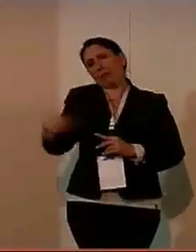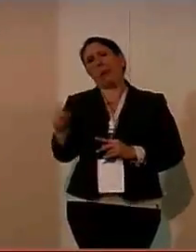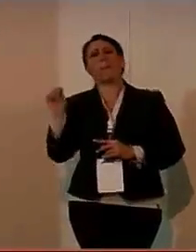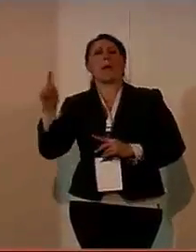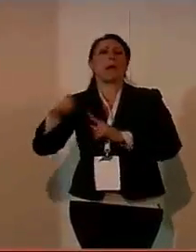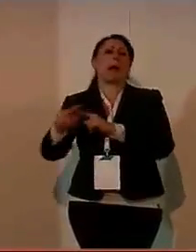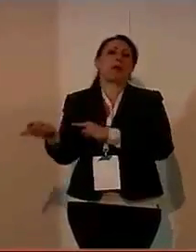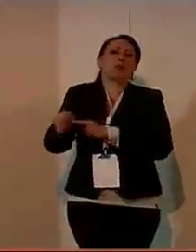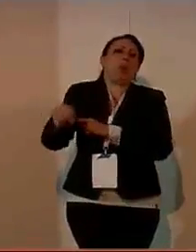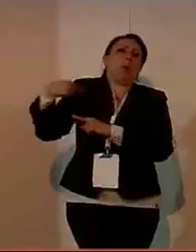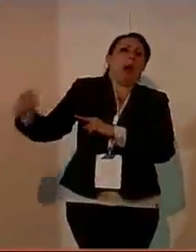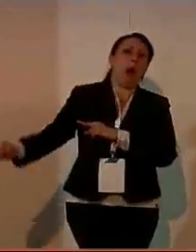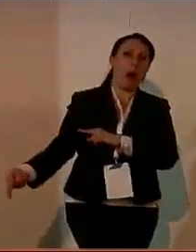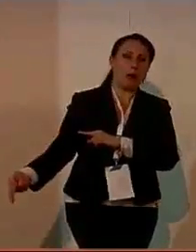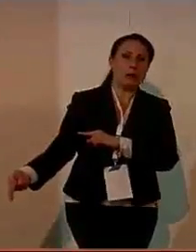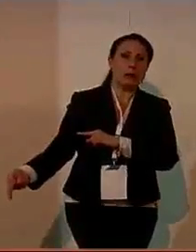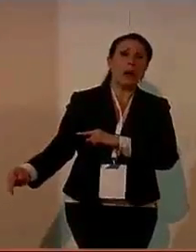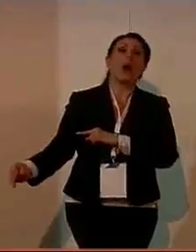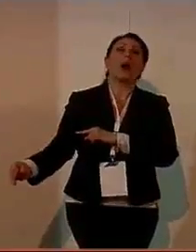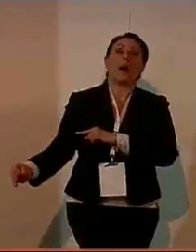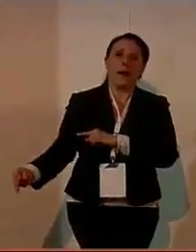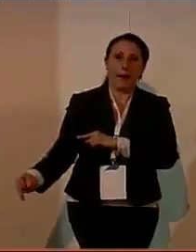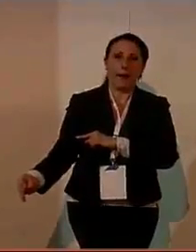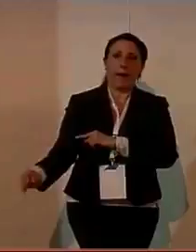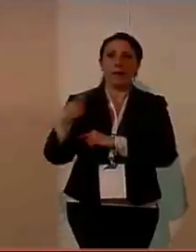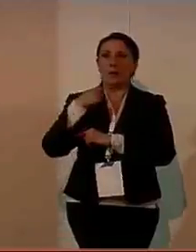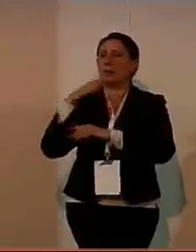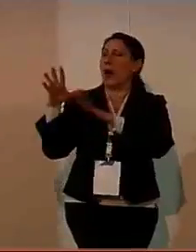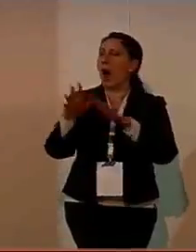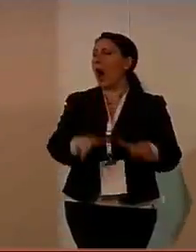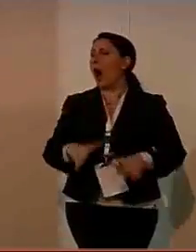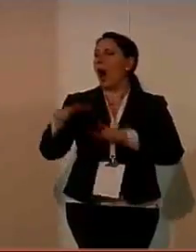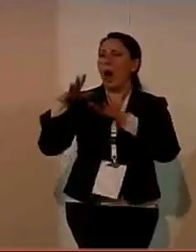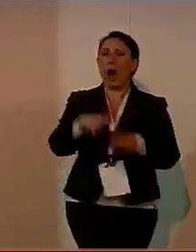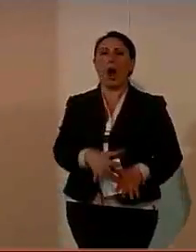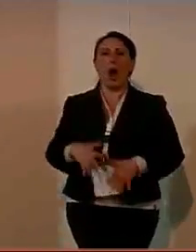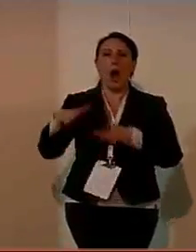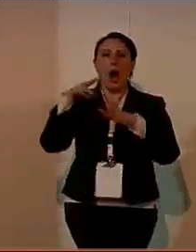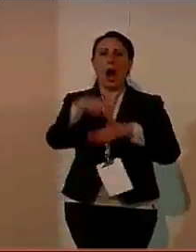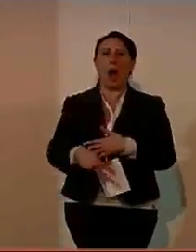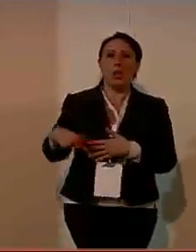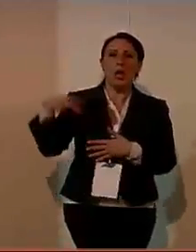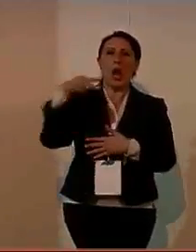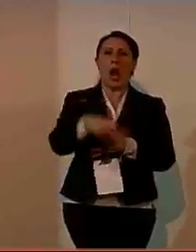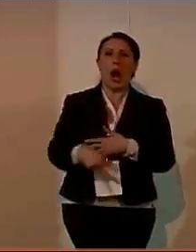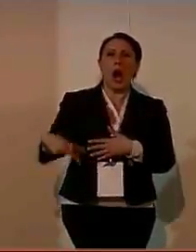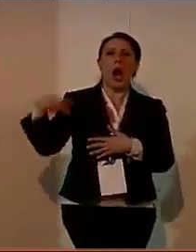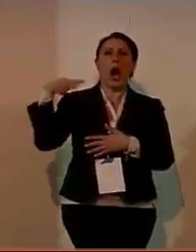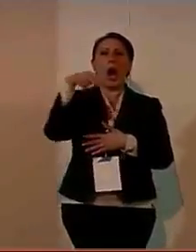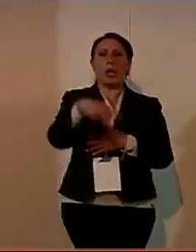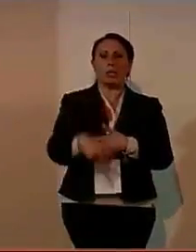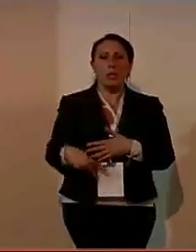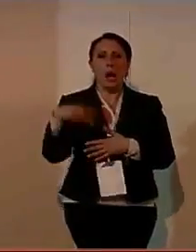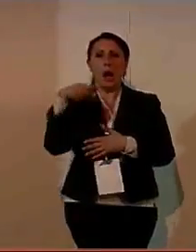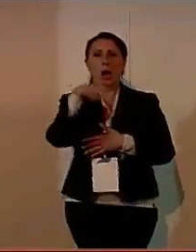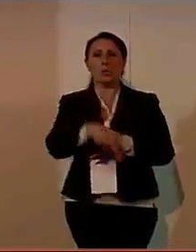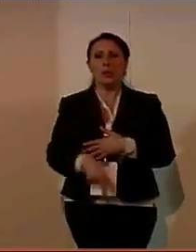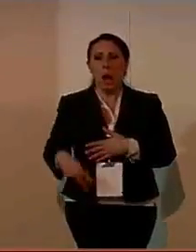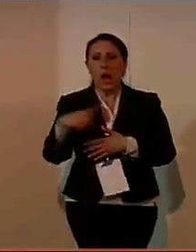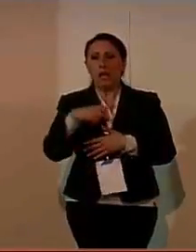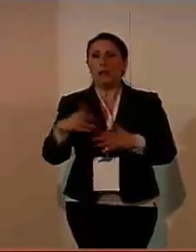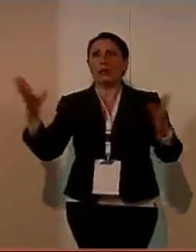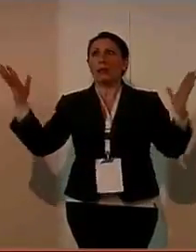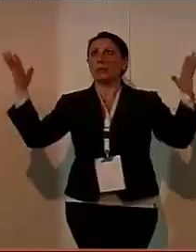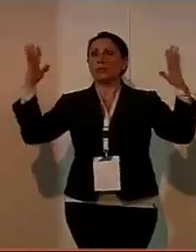ed è accaduto in questo modo per decenni che un intero edificio morale fondato sull'etica del lavoro è